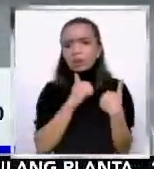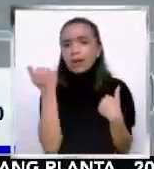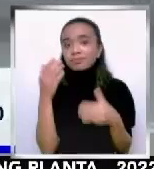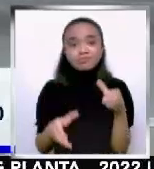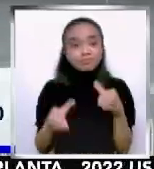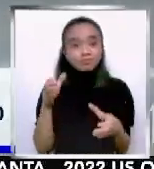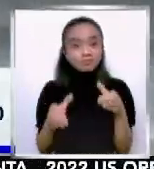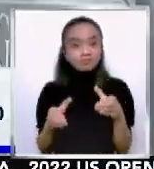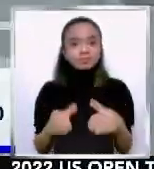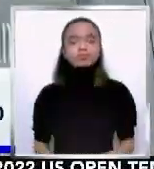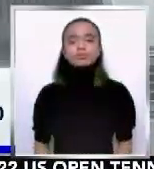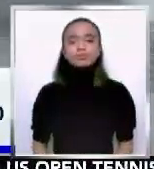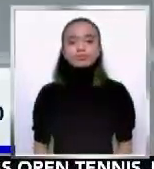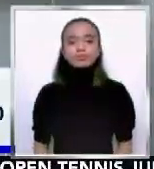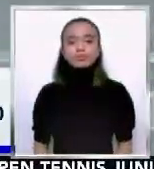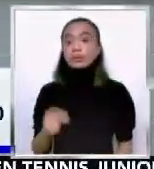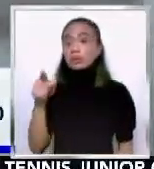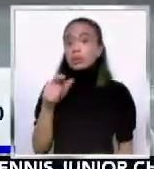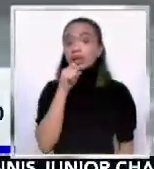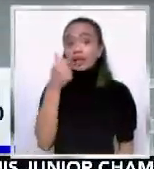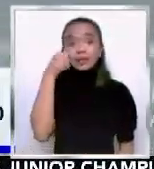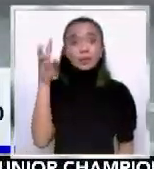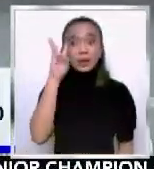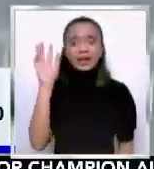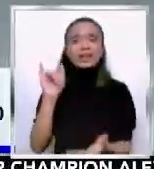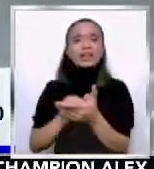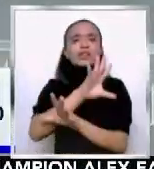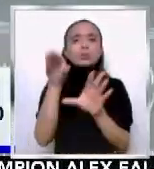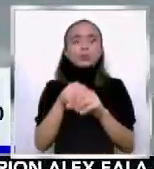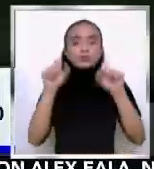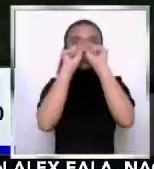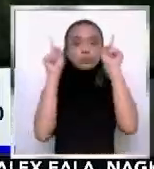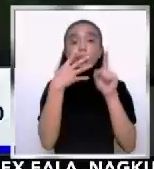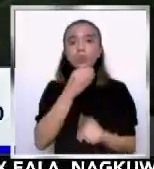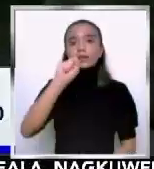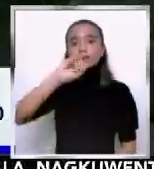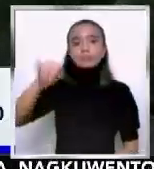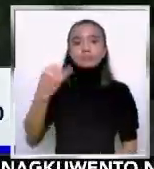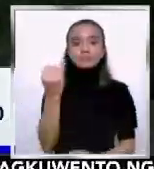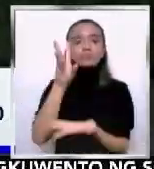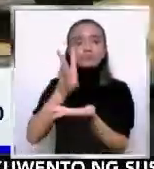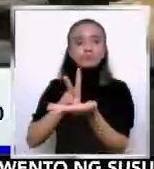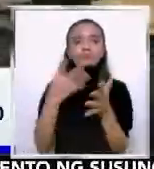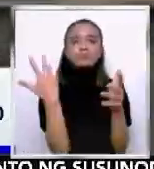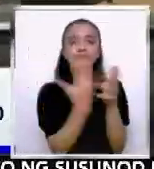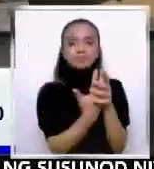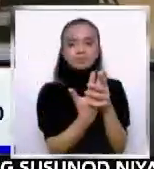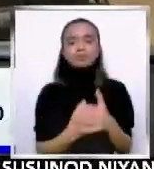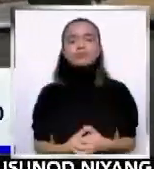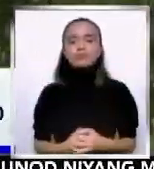Ang hindi niya alam, bahagi ito ng sorpresa ng San Juan City Jail. Mahaba ang